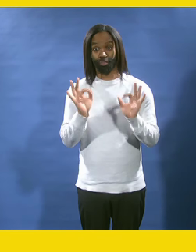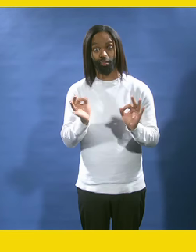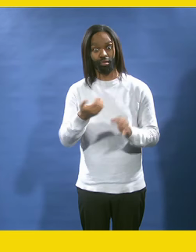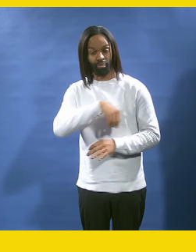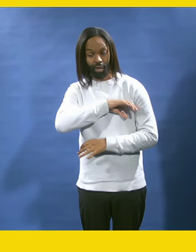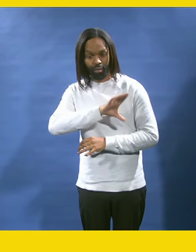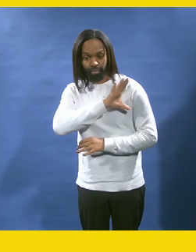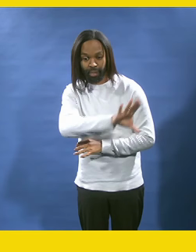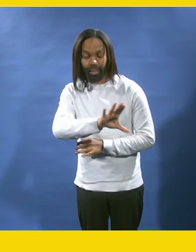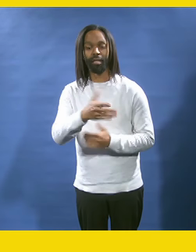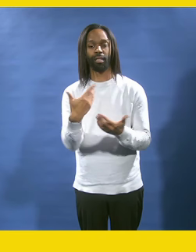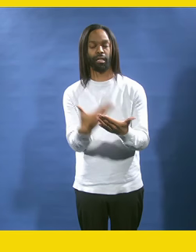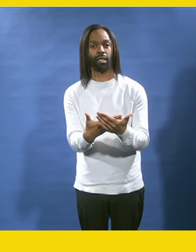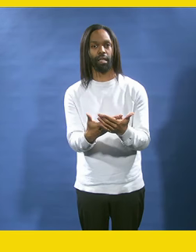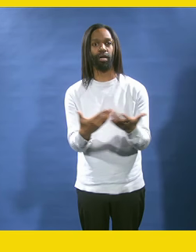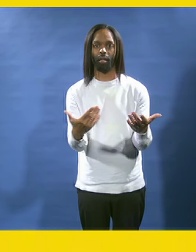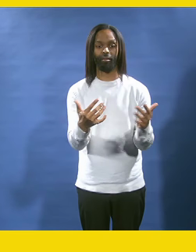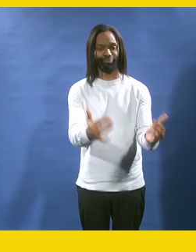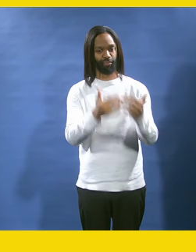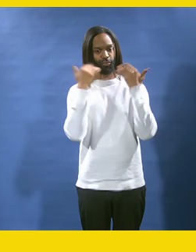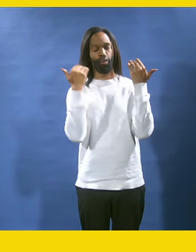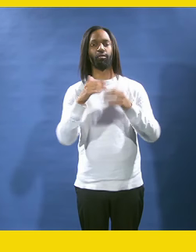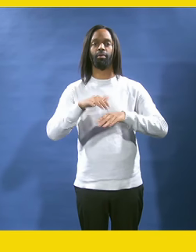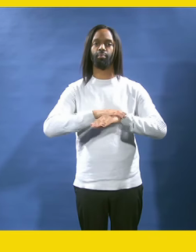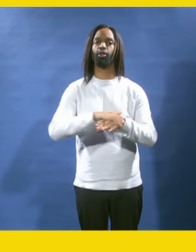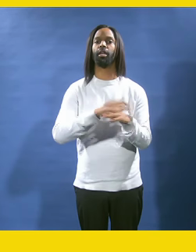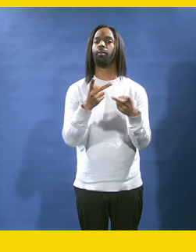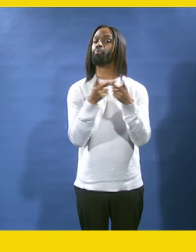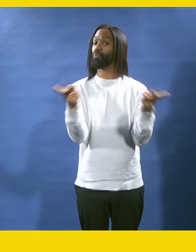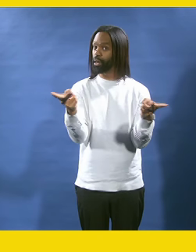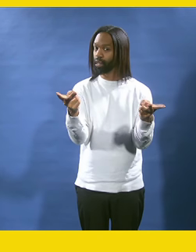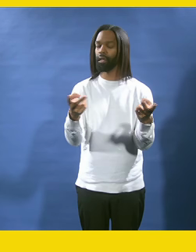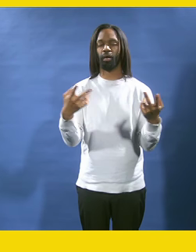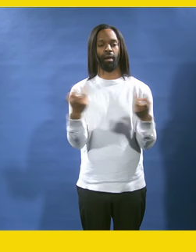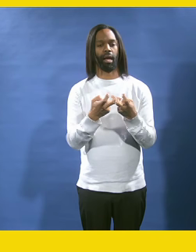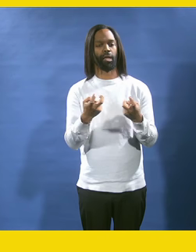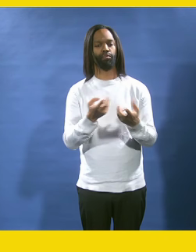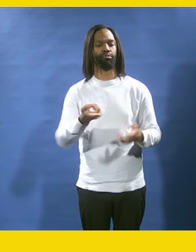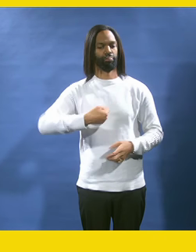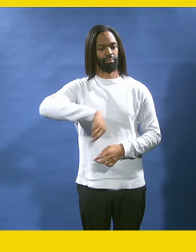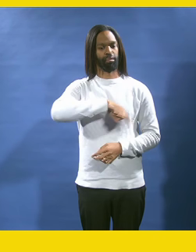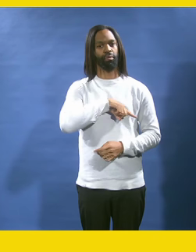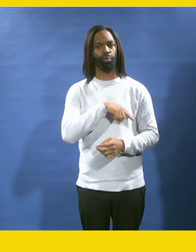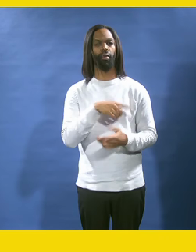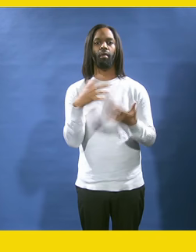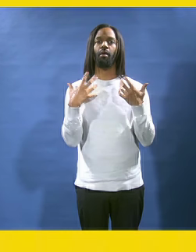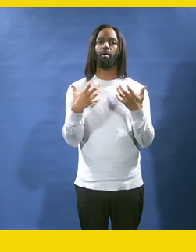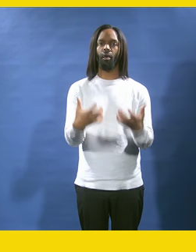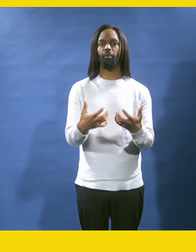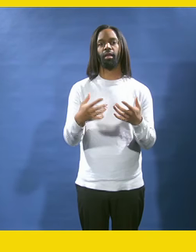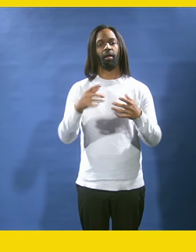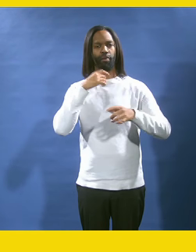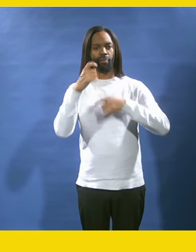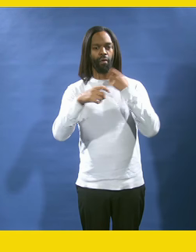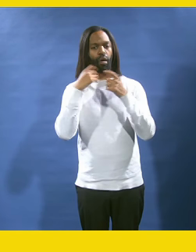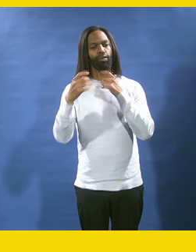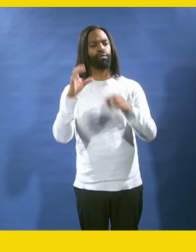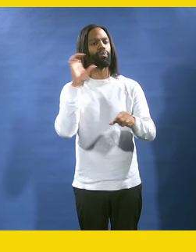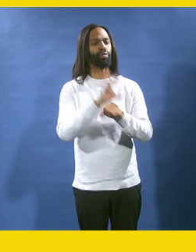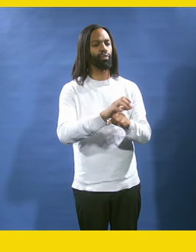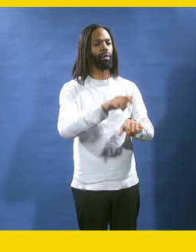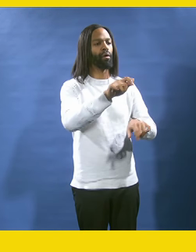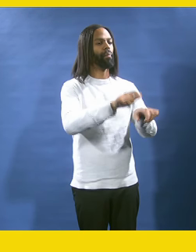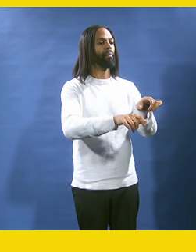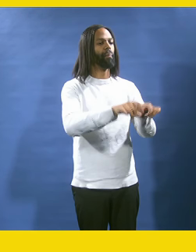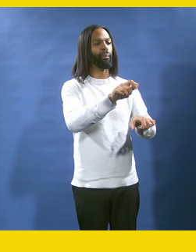notre politique, en particulier sur notre souci d'agir en matière de lutte contre les violences vers celles qui en sont